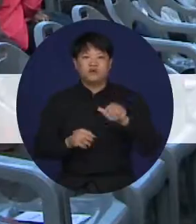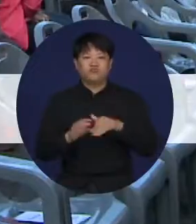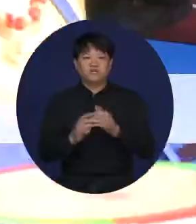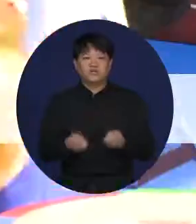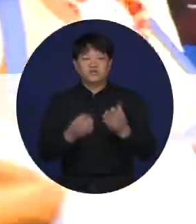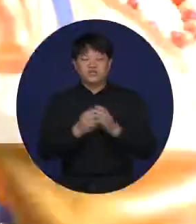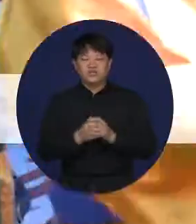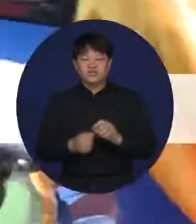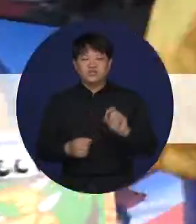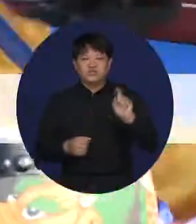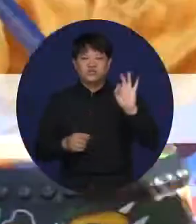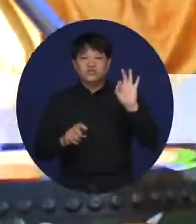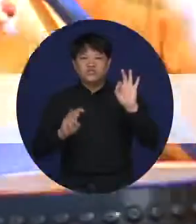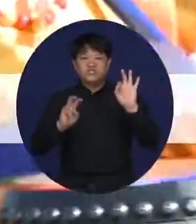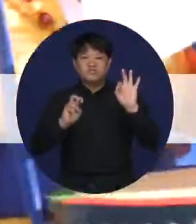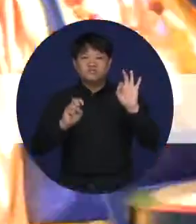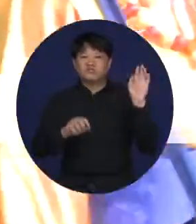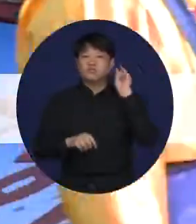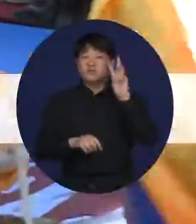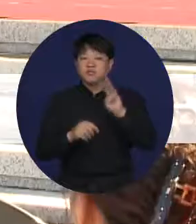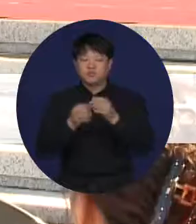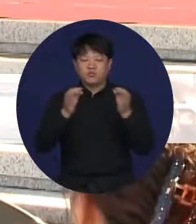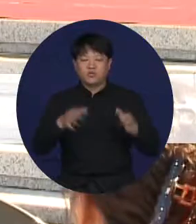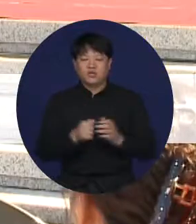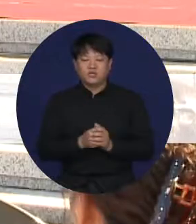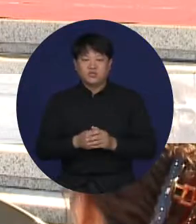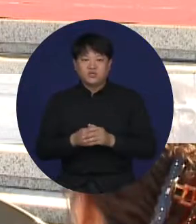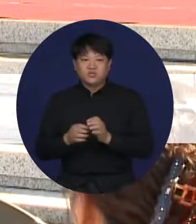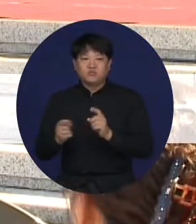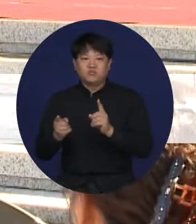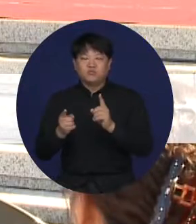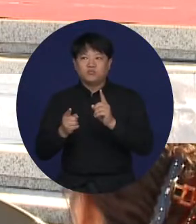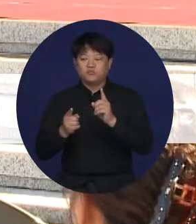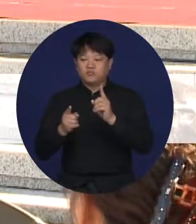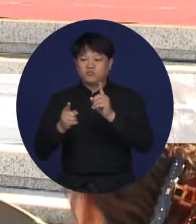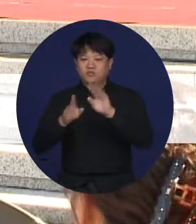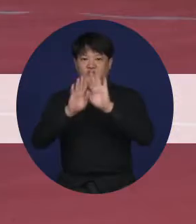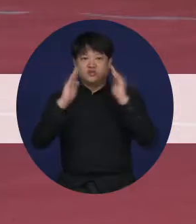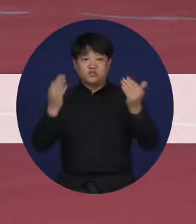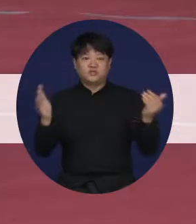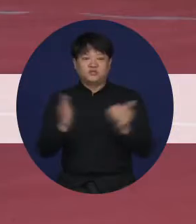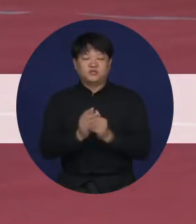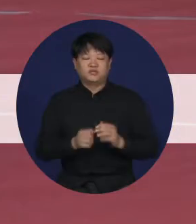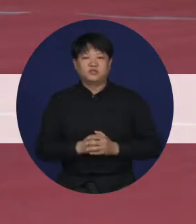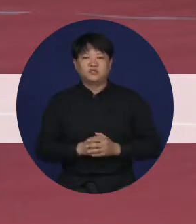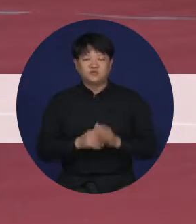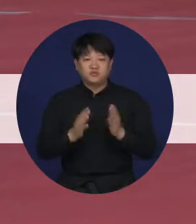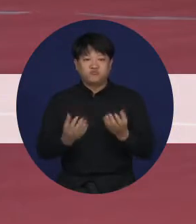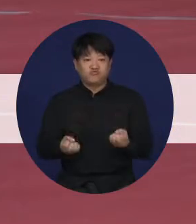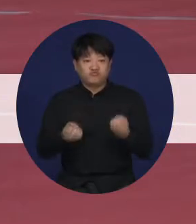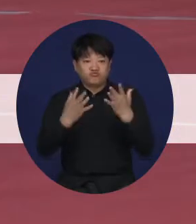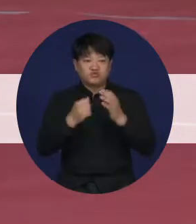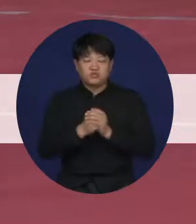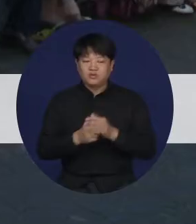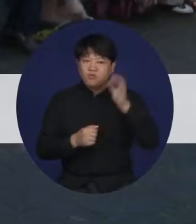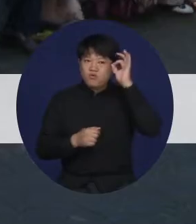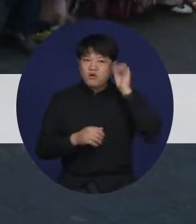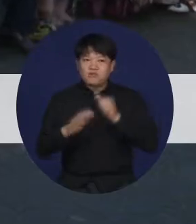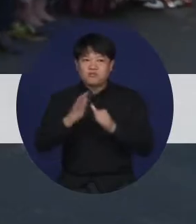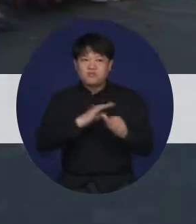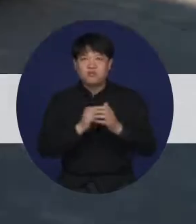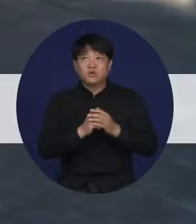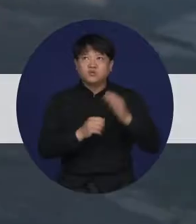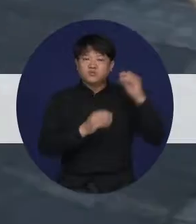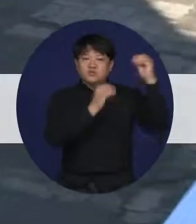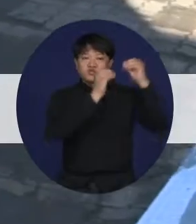1월 문화제가 20일부터 3일간 포항 문화예술회관 과 연오랑 세오녀 테마파크 일원에서 열렸습니다 이번 축제는 포항을 대표하는